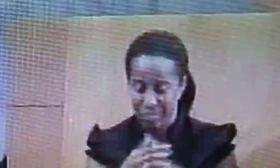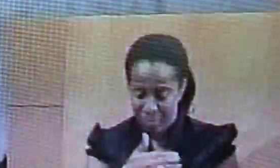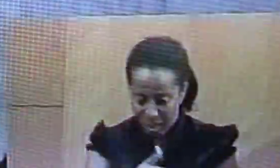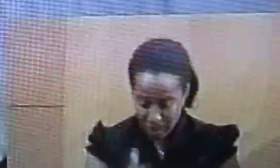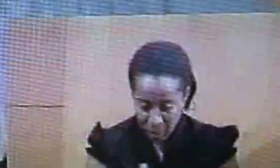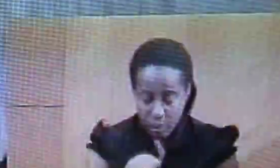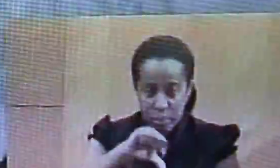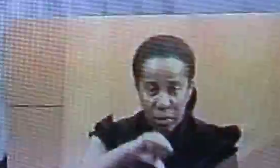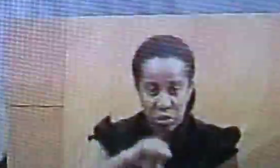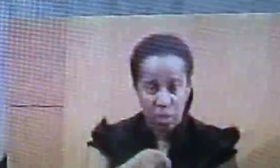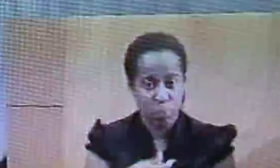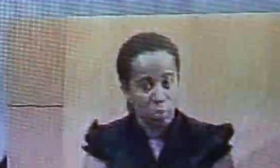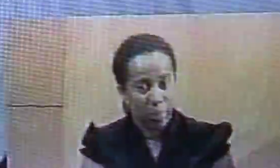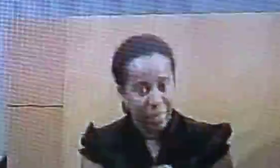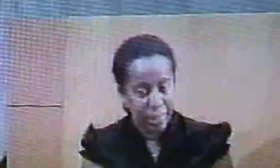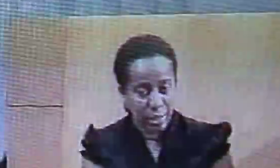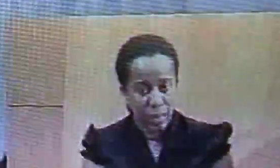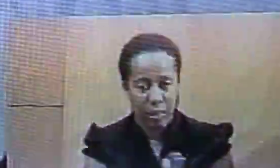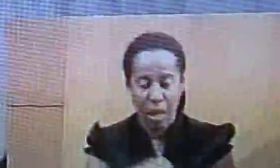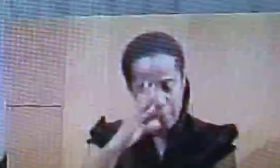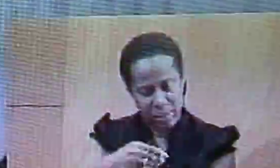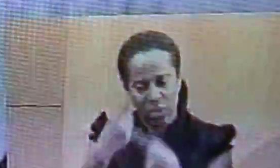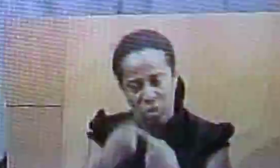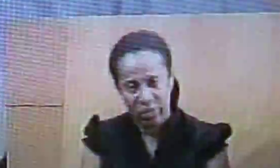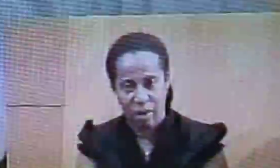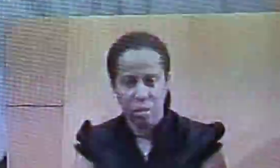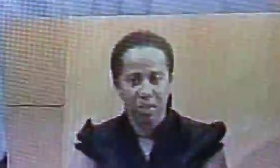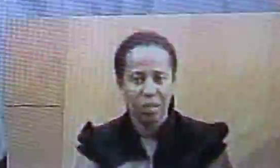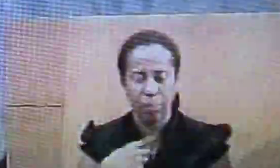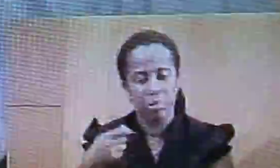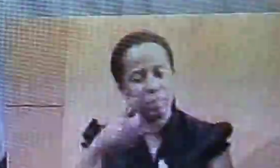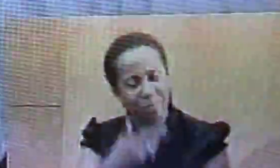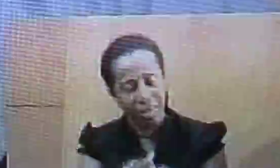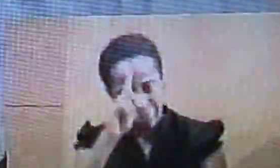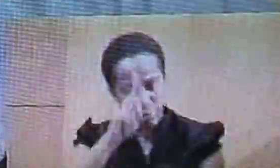marché public, ce n'est pas le cas pour l'apprentissage. L'apprentissage, c'est une subvention.